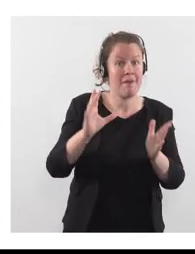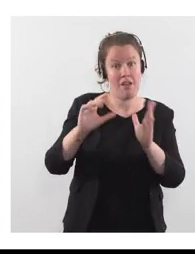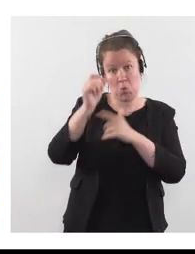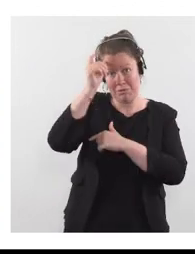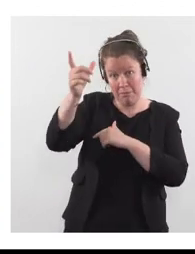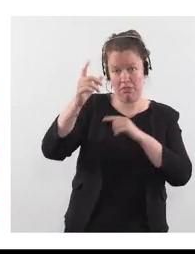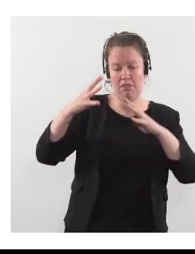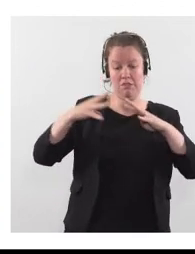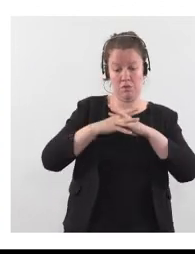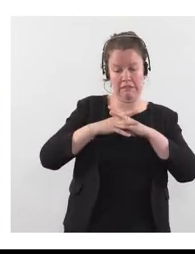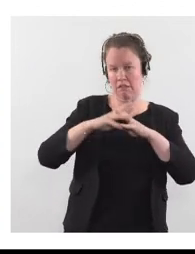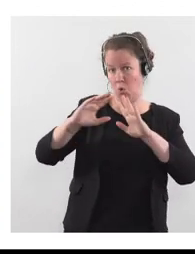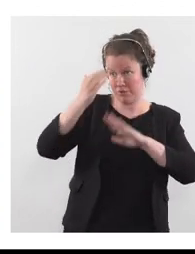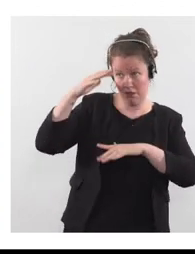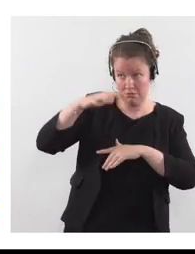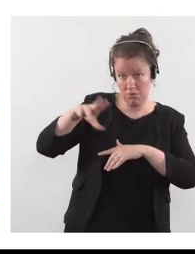reconnu.